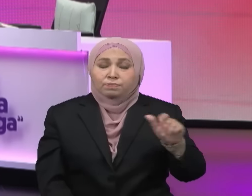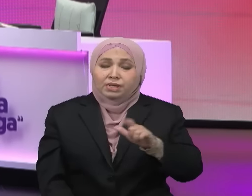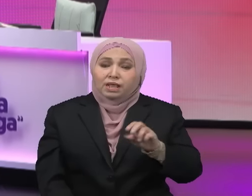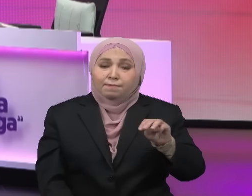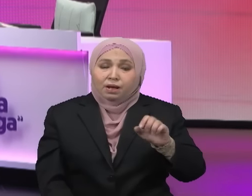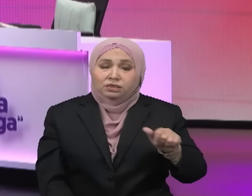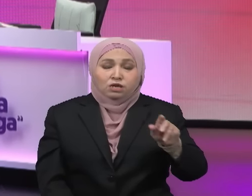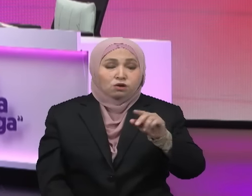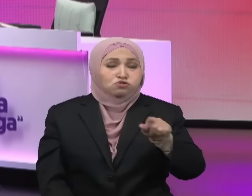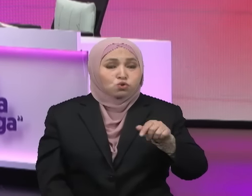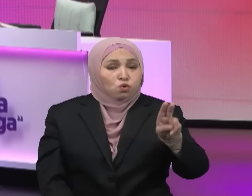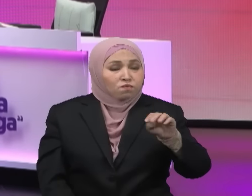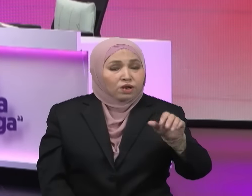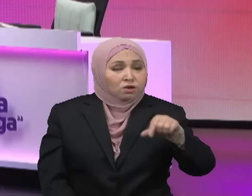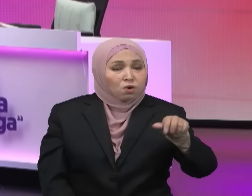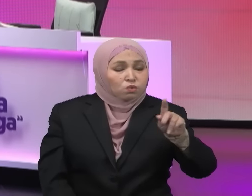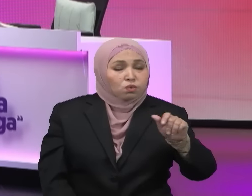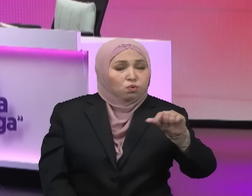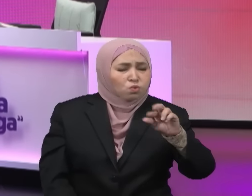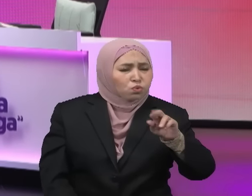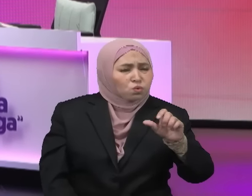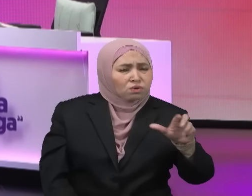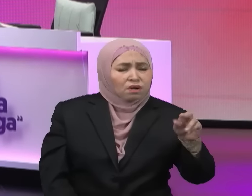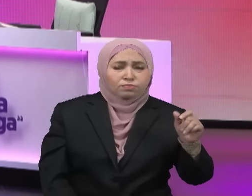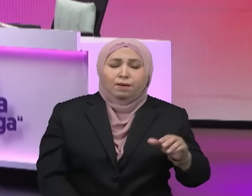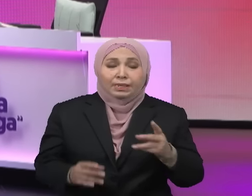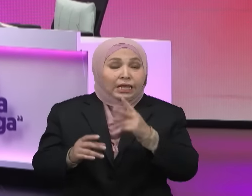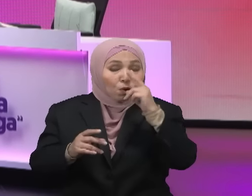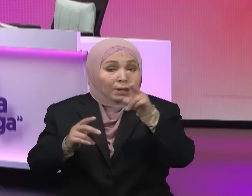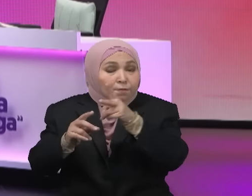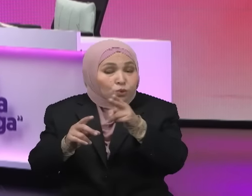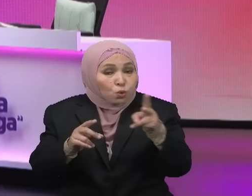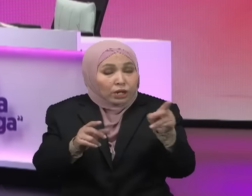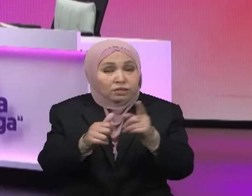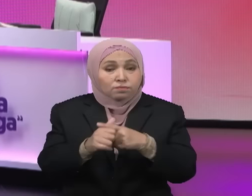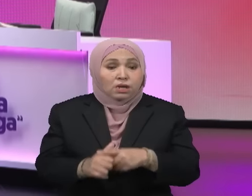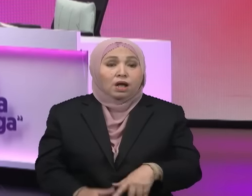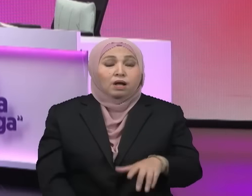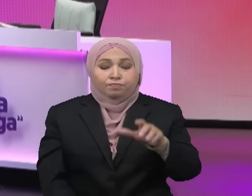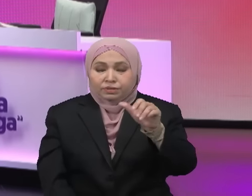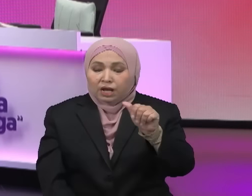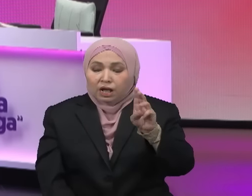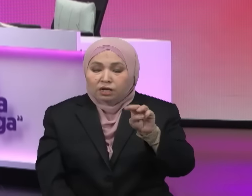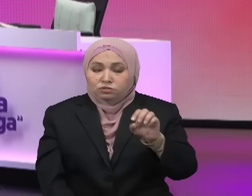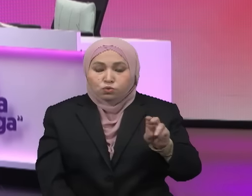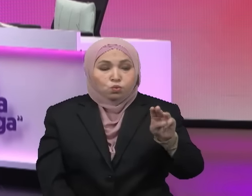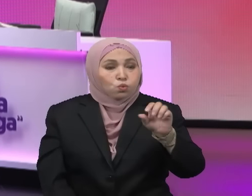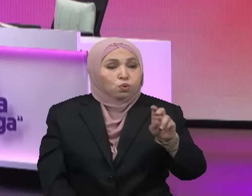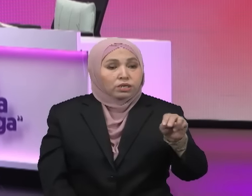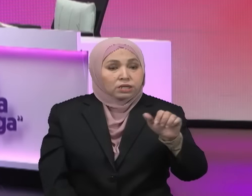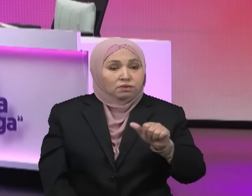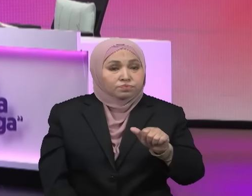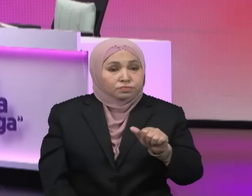بَعْضٍ زُخْرُفَ الْقَوْلِ غُرُورًا. Tengok pada potongan yang pertama, عَدُوًا شَيَاطِينَ الْإِنْسِ